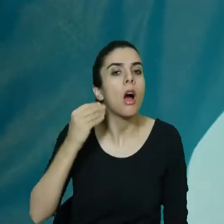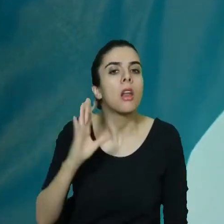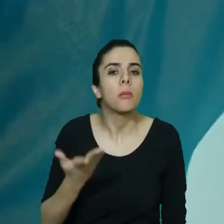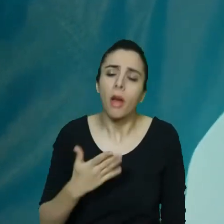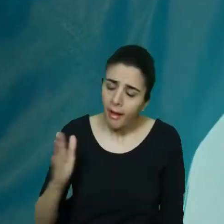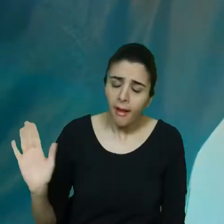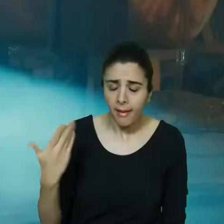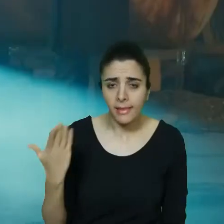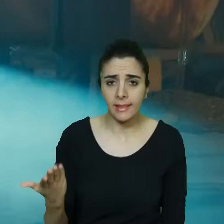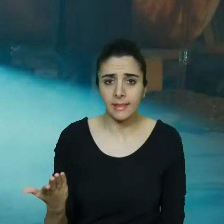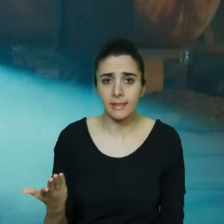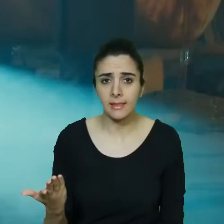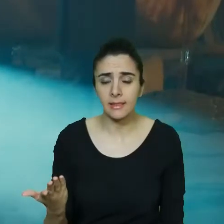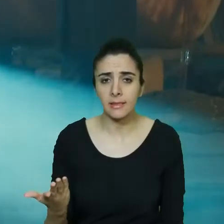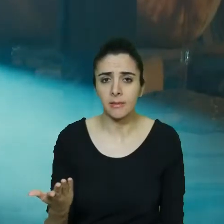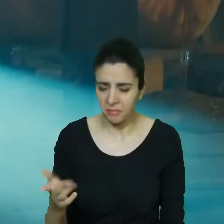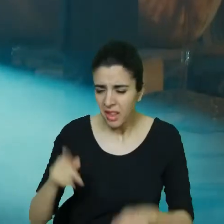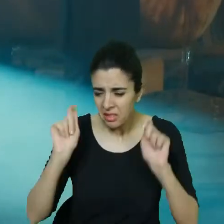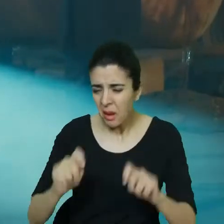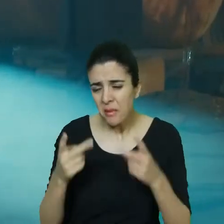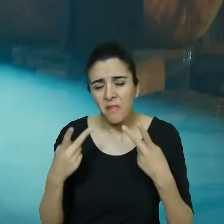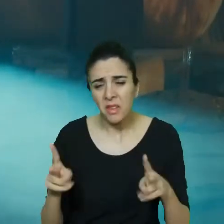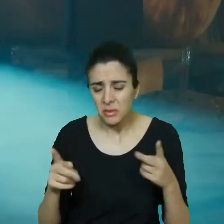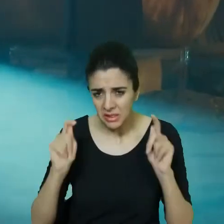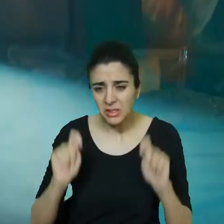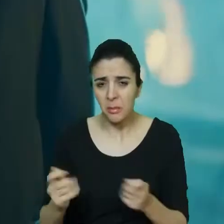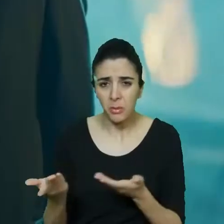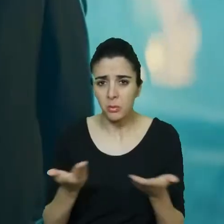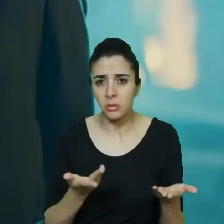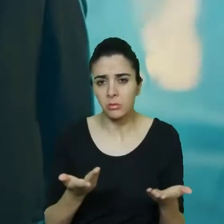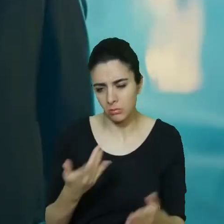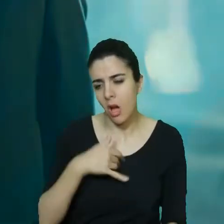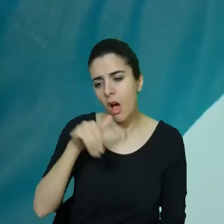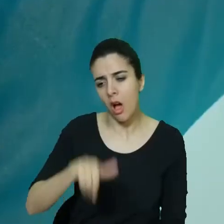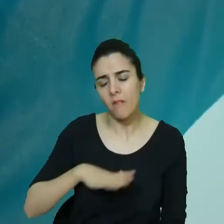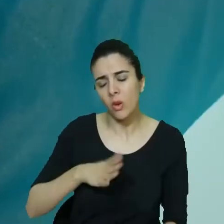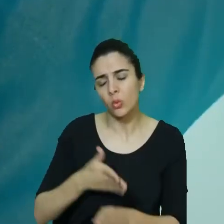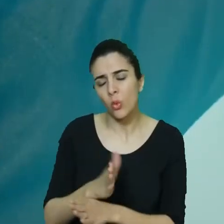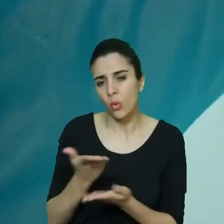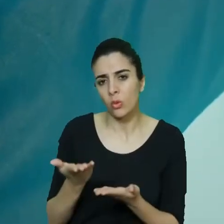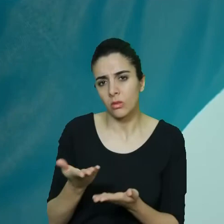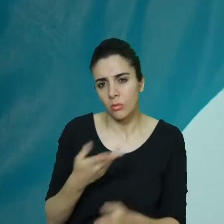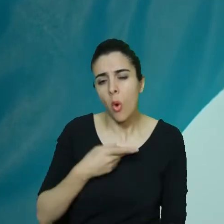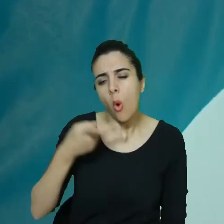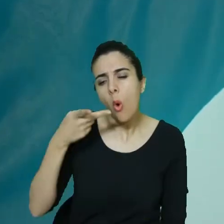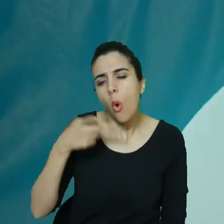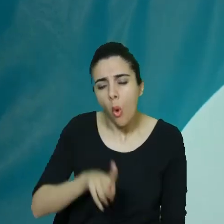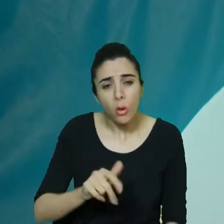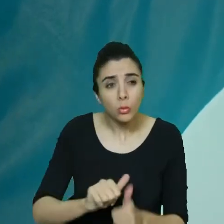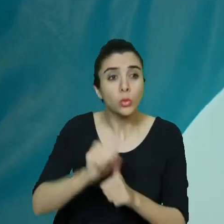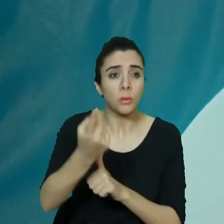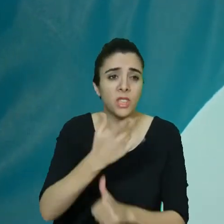De haydi. Yap ne yapacaksan. Hak ettik. Ölümden öteye köy mü